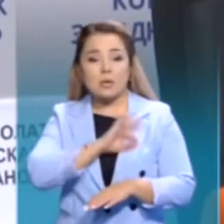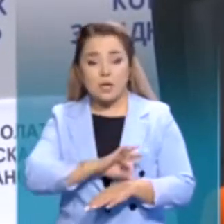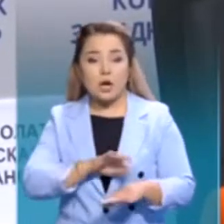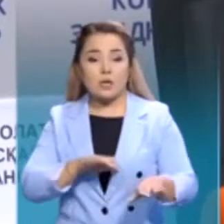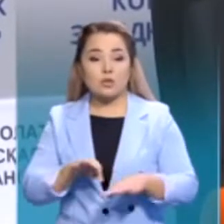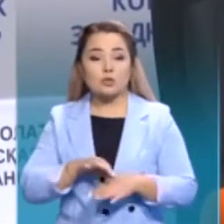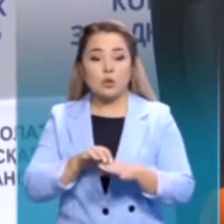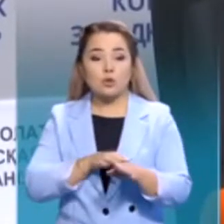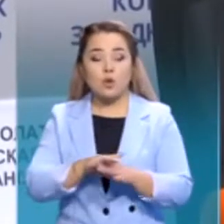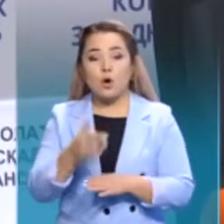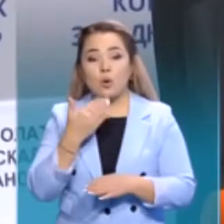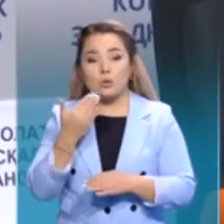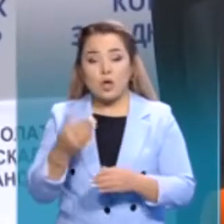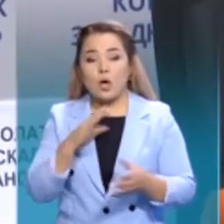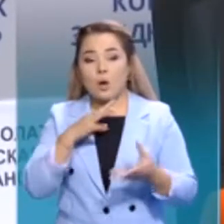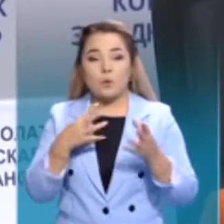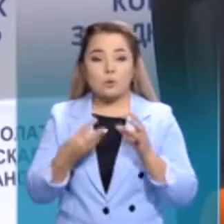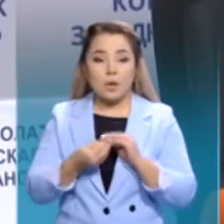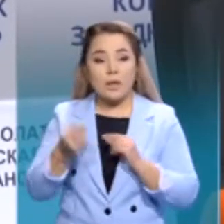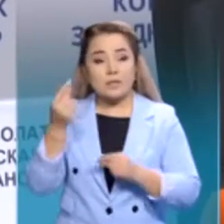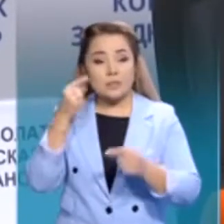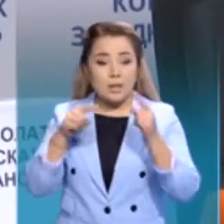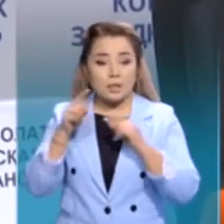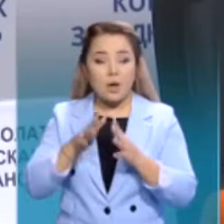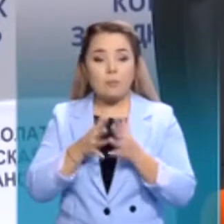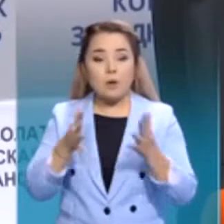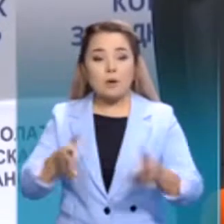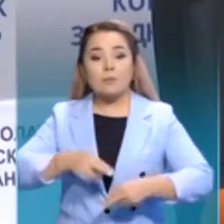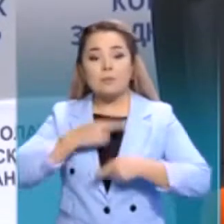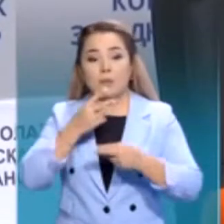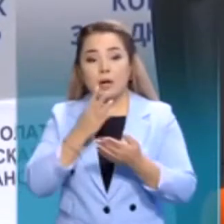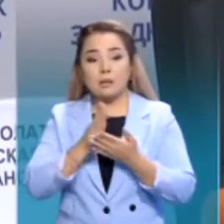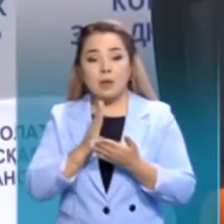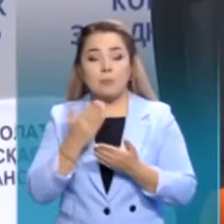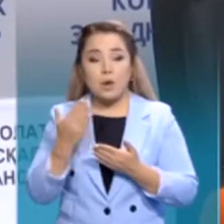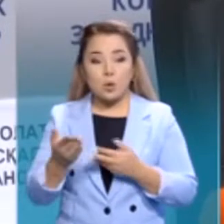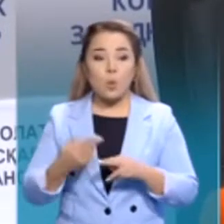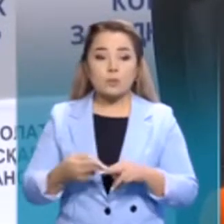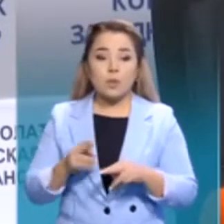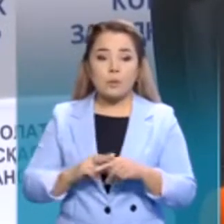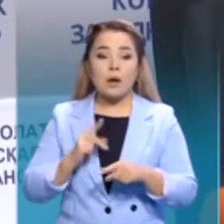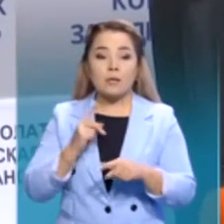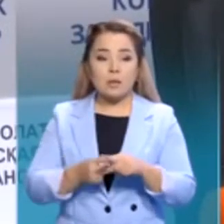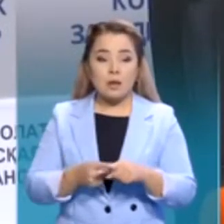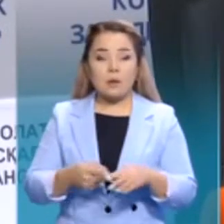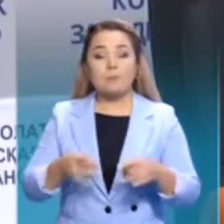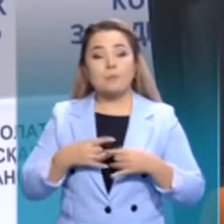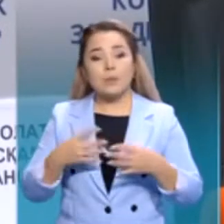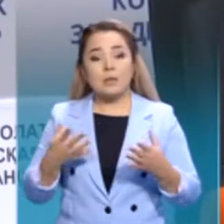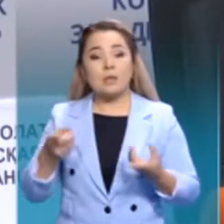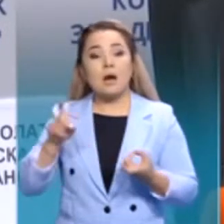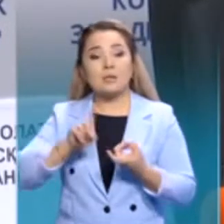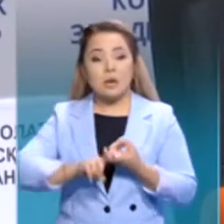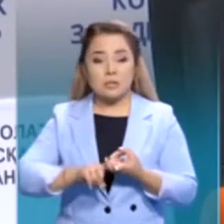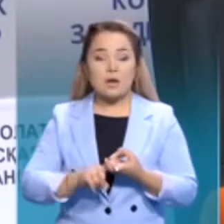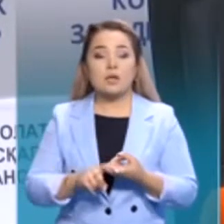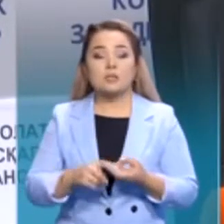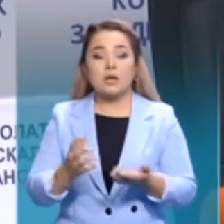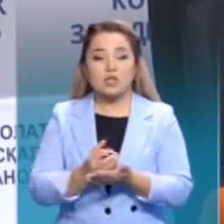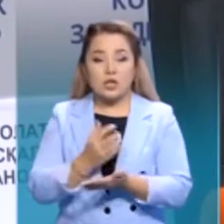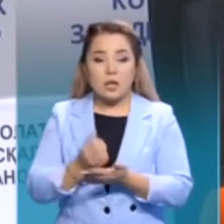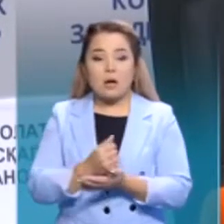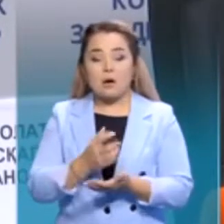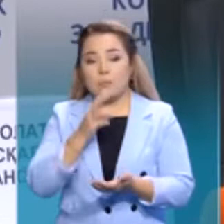атқаруға ұлтты ұйыстыру идеясына басымдық берілді. Сонымен қатар мереке аясында мемлекеттің жетістіктері